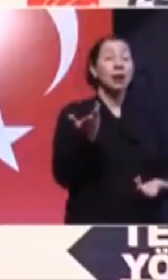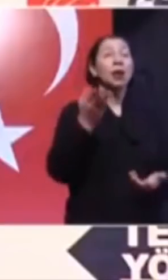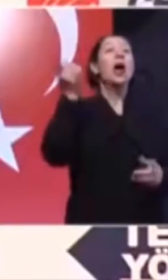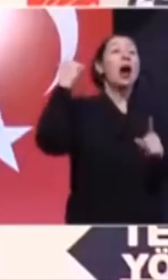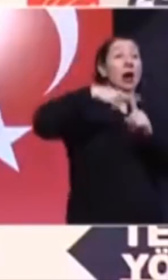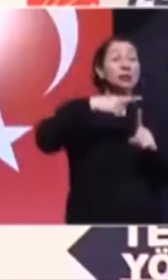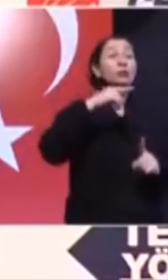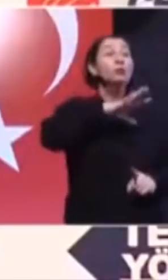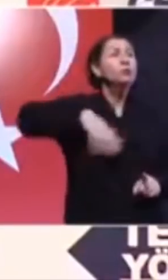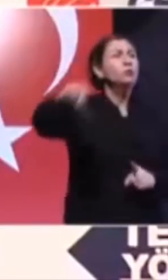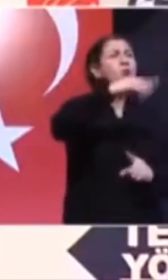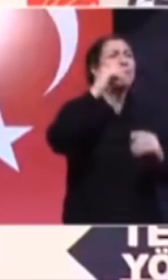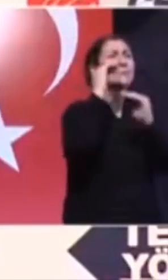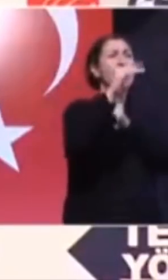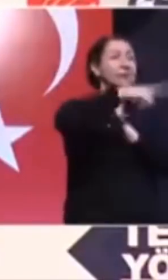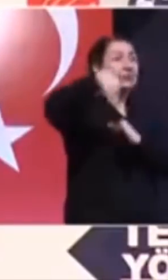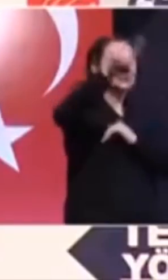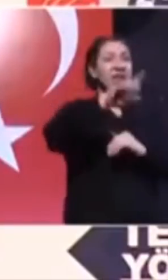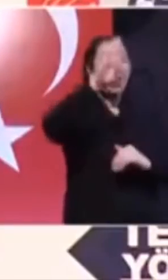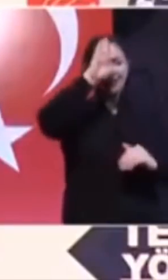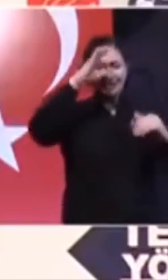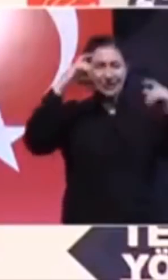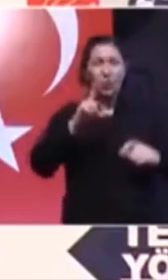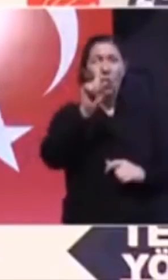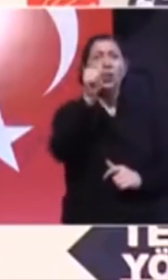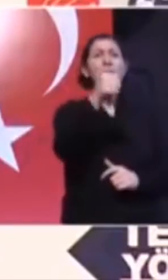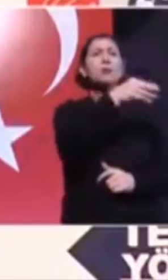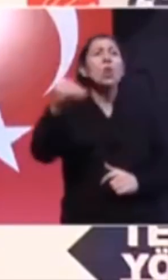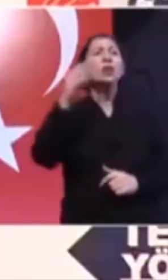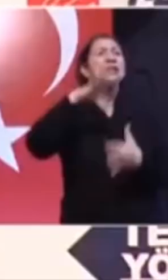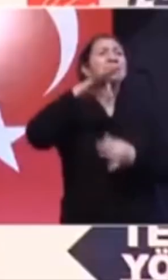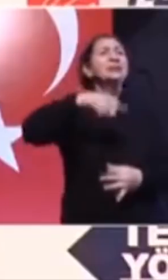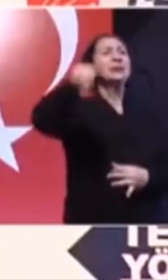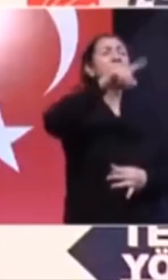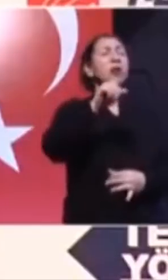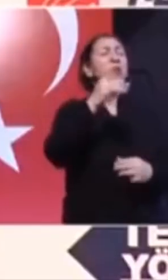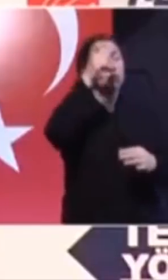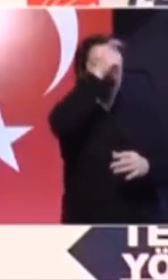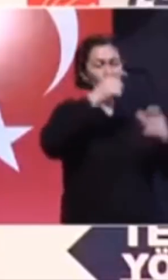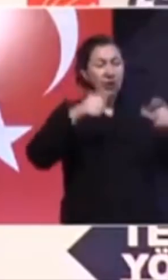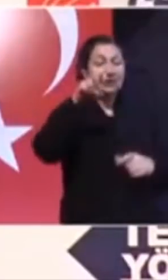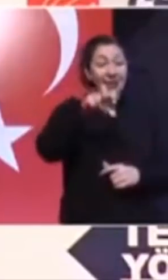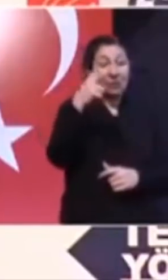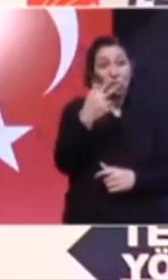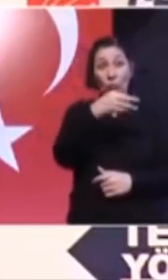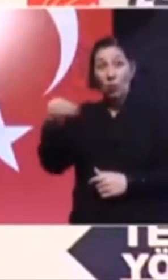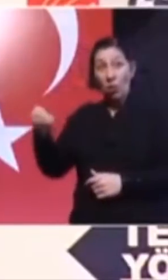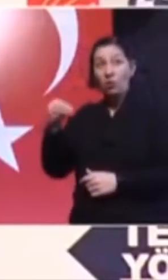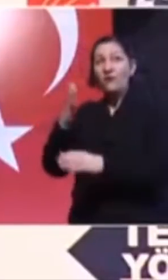ve bütün milletimizin İstanbul'da 16 milyon insanımızın ülkemizde 83